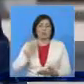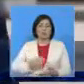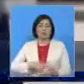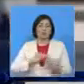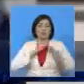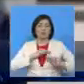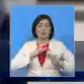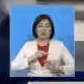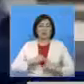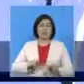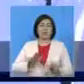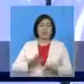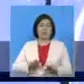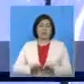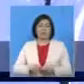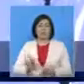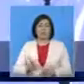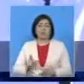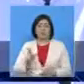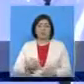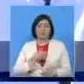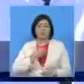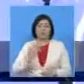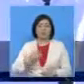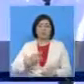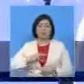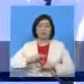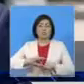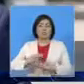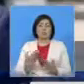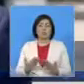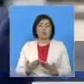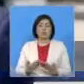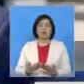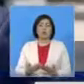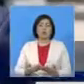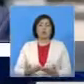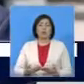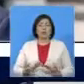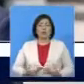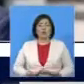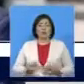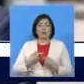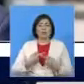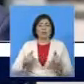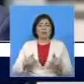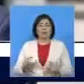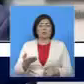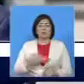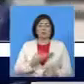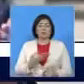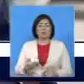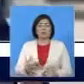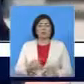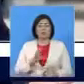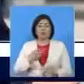қызметте артынан ерген ел азаматтарына тілек білдірді. Бүгінгі өмір басқа, сендердің замандарыңыз басқа,